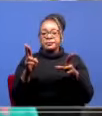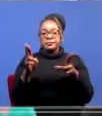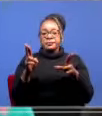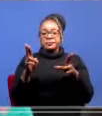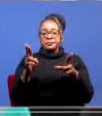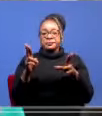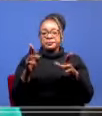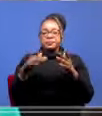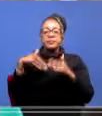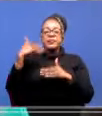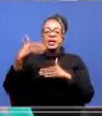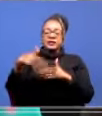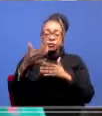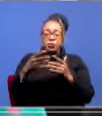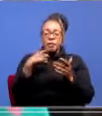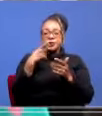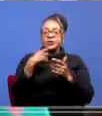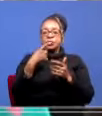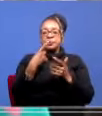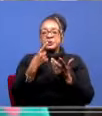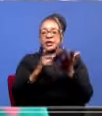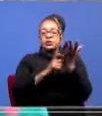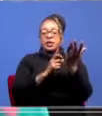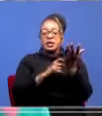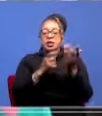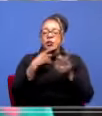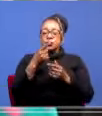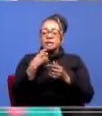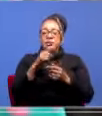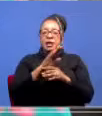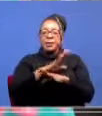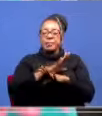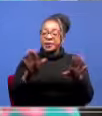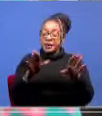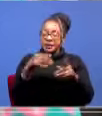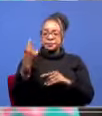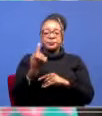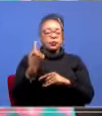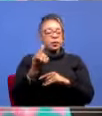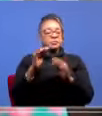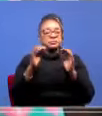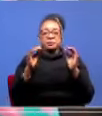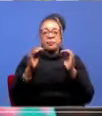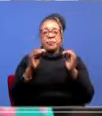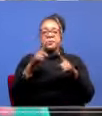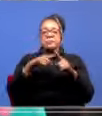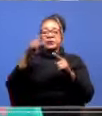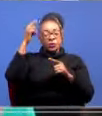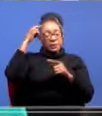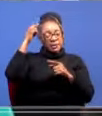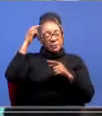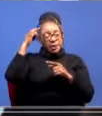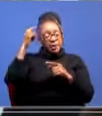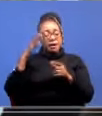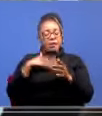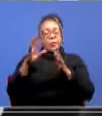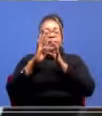tunazungumza lugha ya Kiswahili, lakini sio kuzungumza peke yake, tukumbushane ile mazuri yetu, desturi zetu